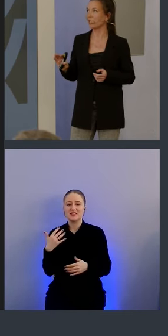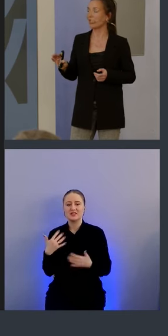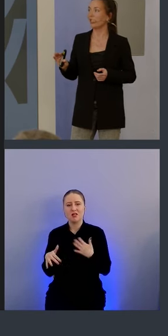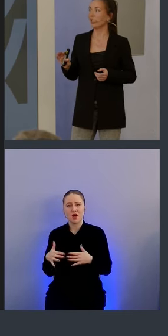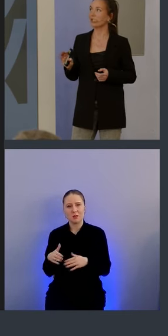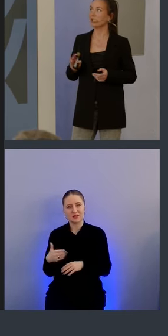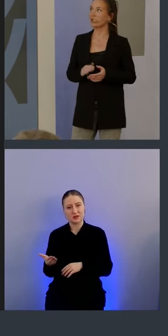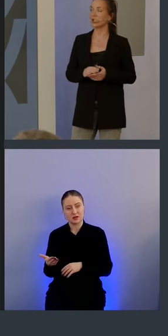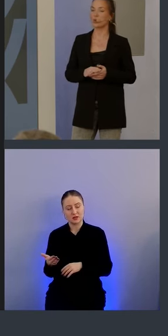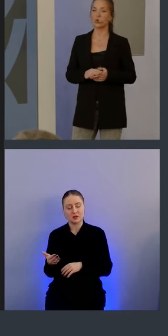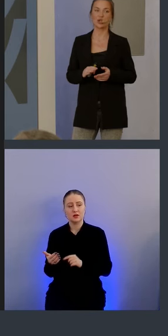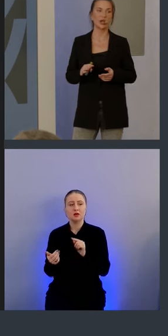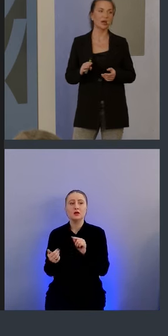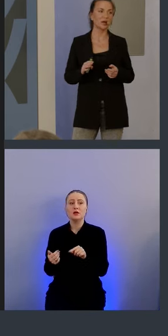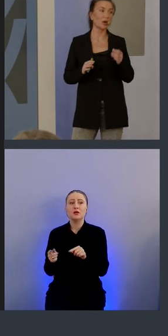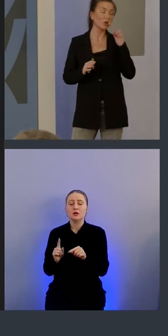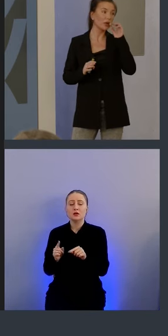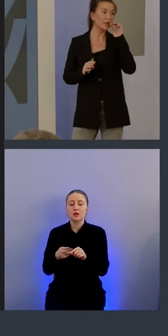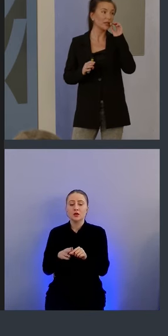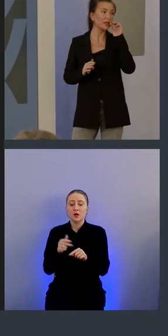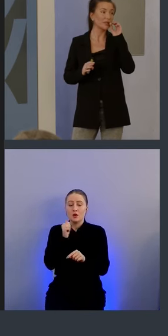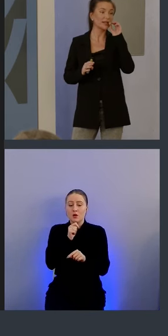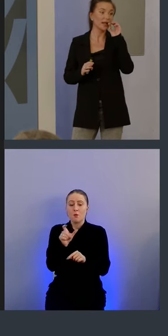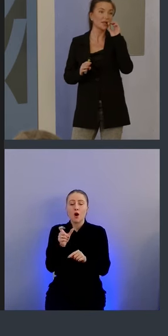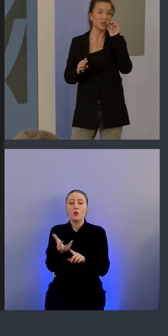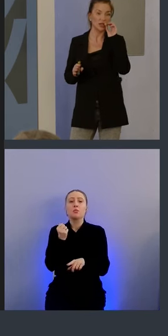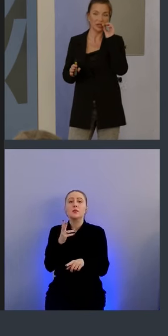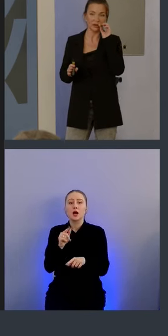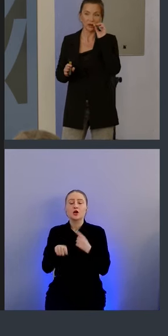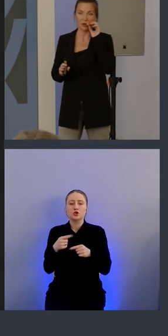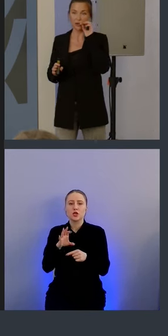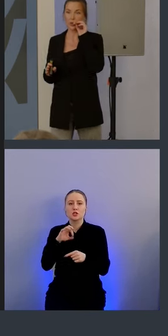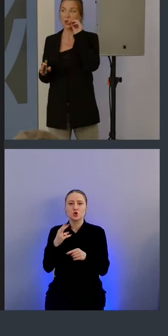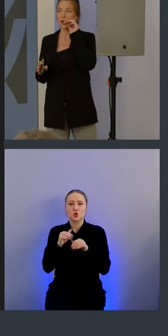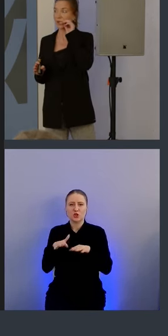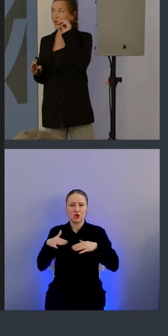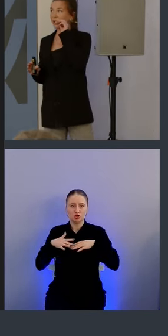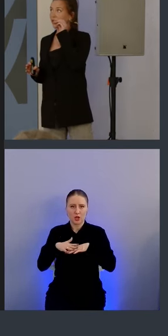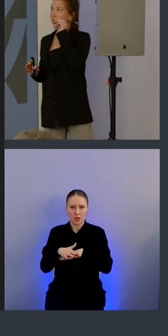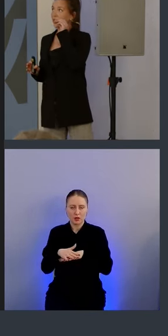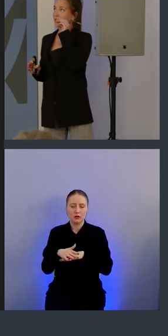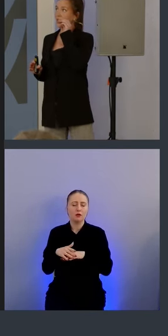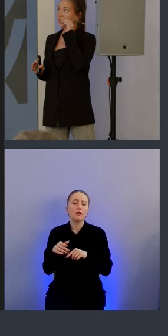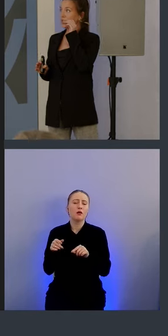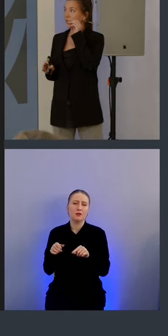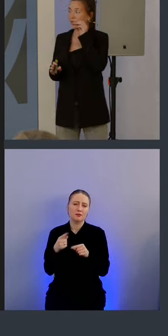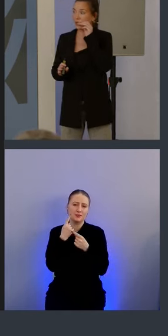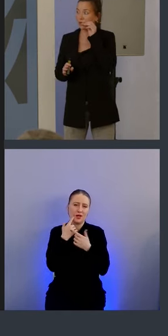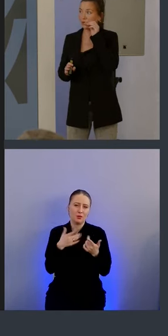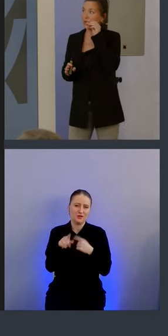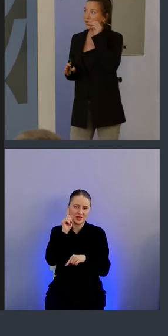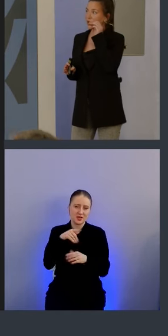сторона. Это возможность получения пароля методами социальной инженерии. Наиболее распространенные из них, вы знаете,